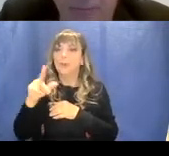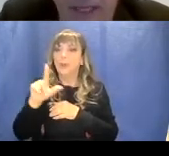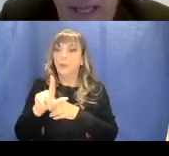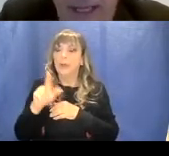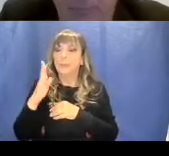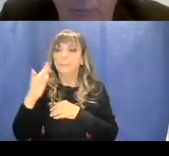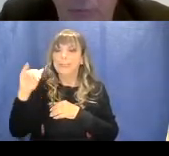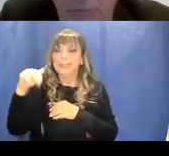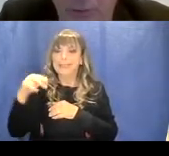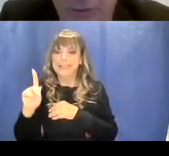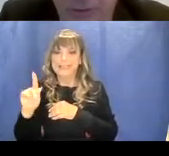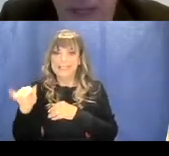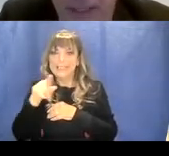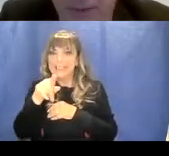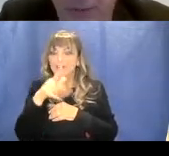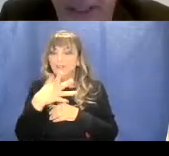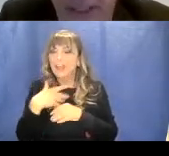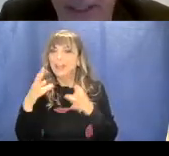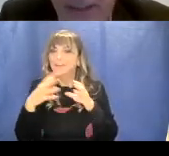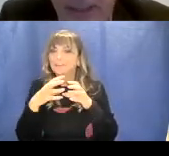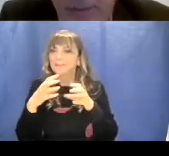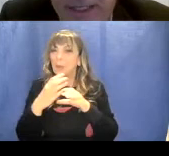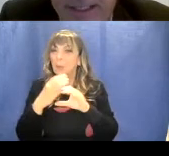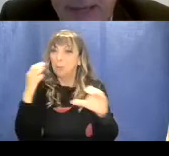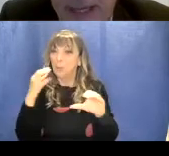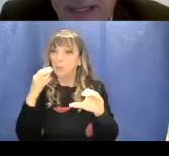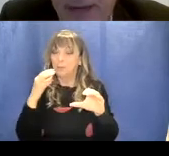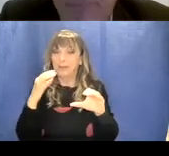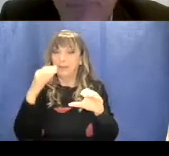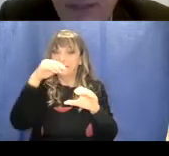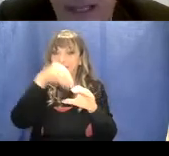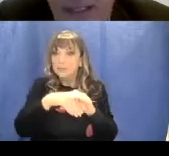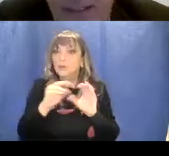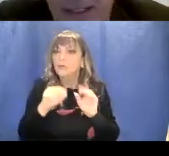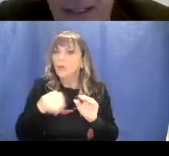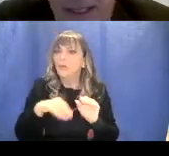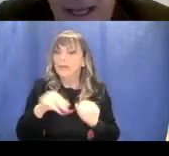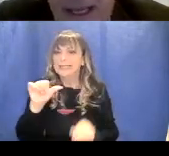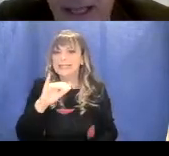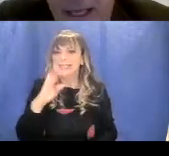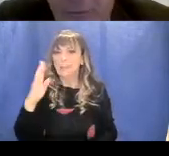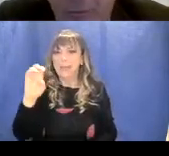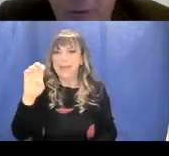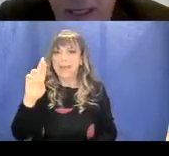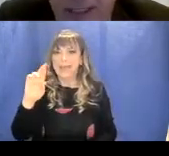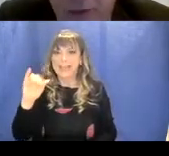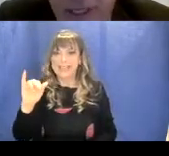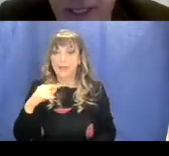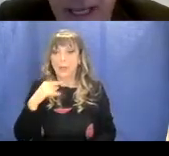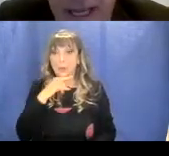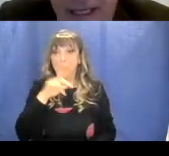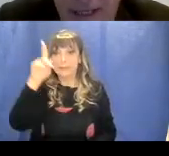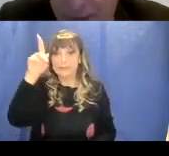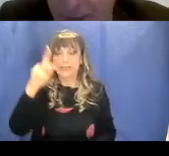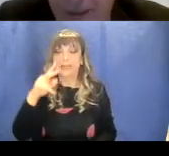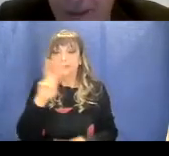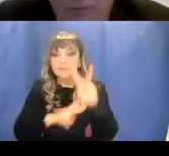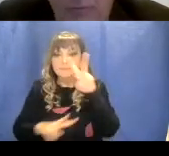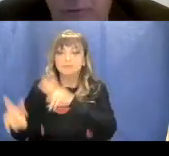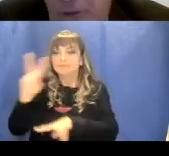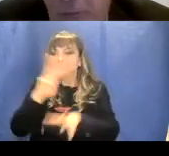qui era a bordo di questo mezzo ed è niente meno che in siberia ed è andato a ricercare